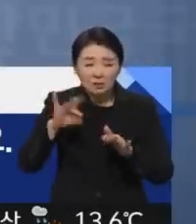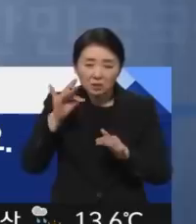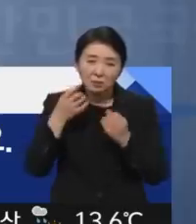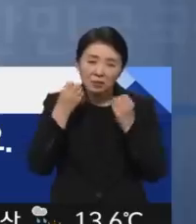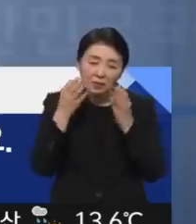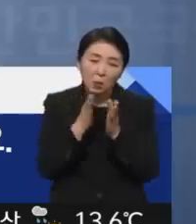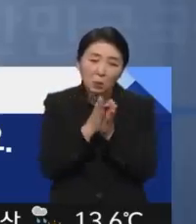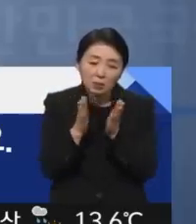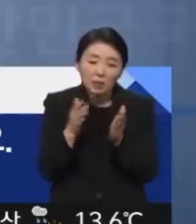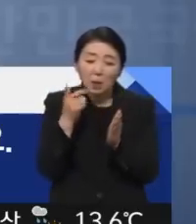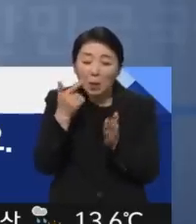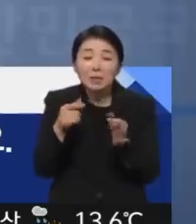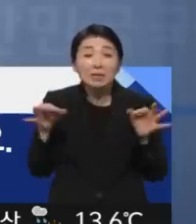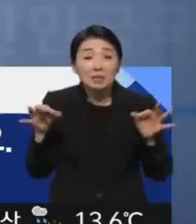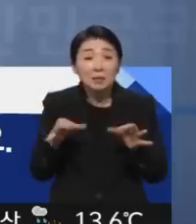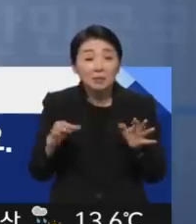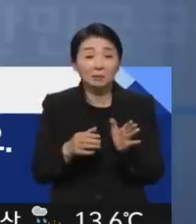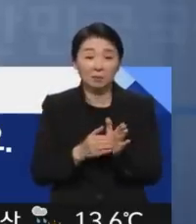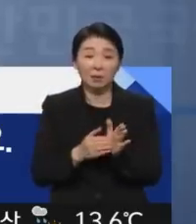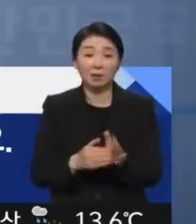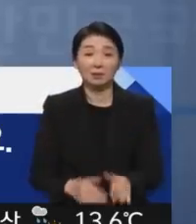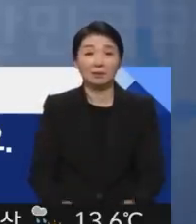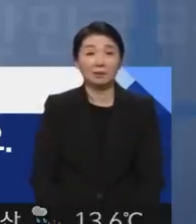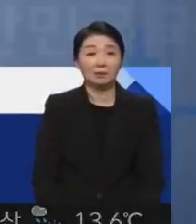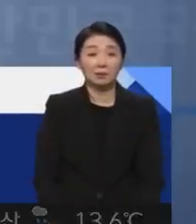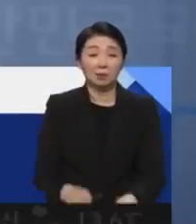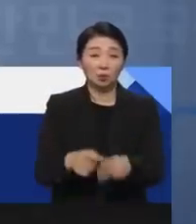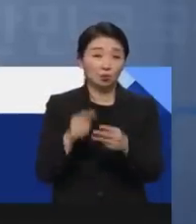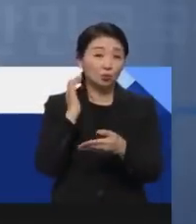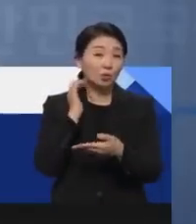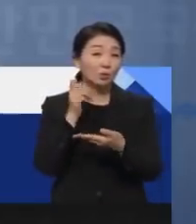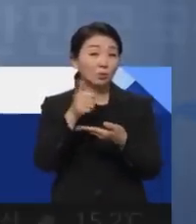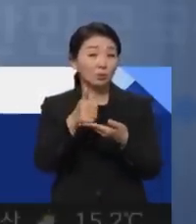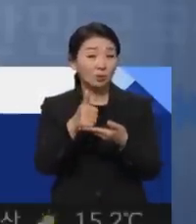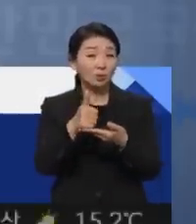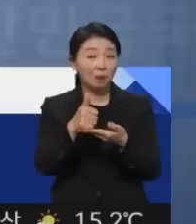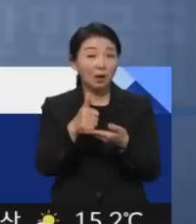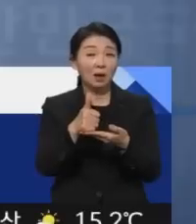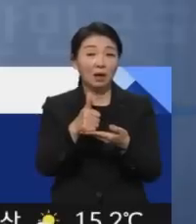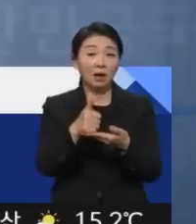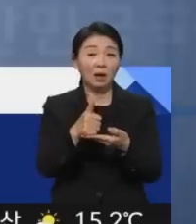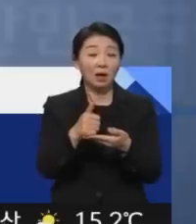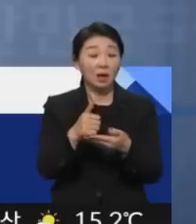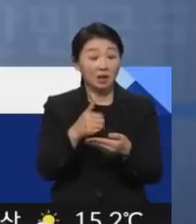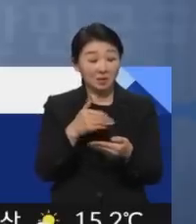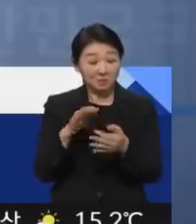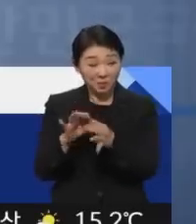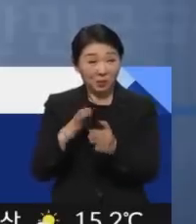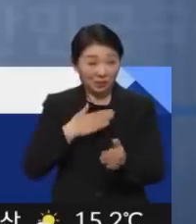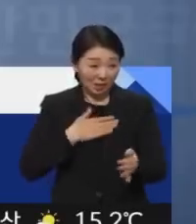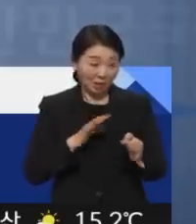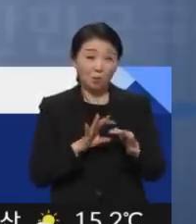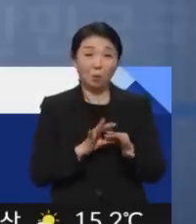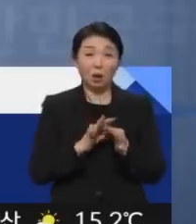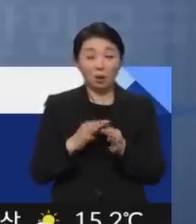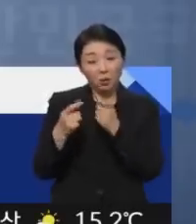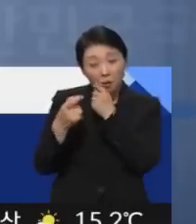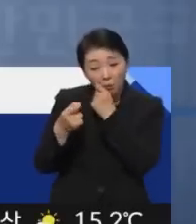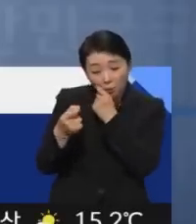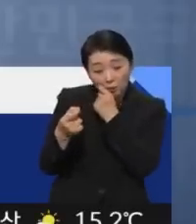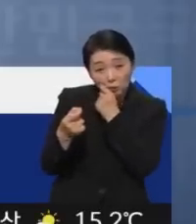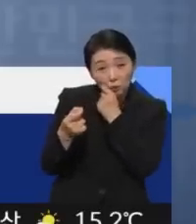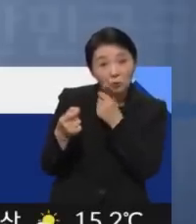뭐 허니문 기간 중일 것 같기도 합니다. 윤석열 대통령의 승리를 위해서 저를 비롯해서 우리 보수 우파들이